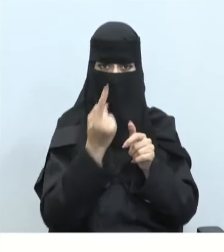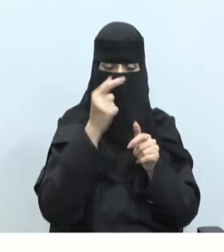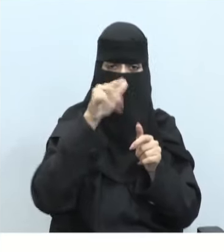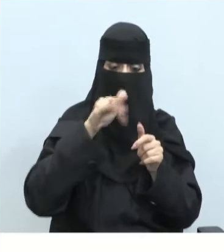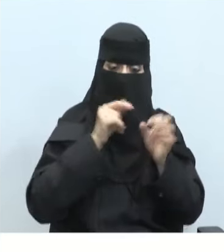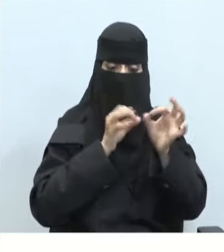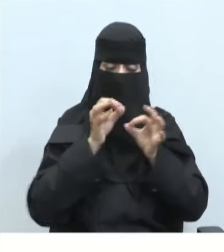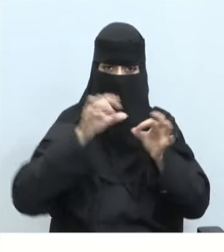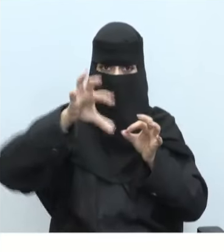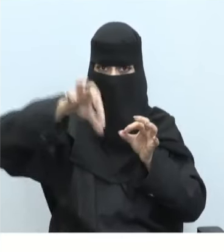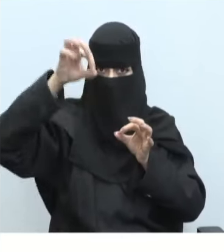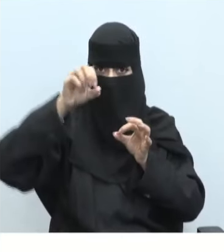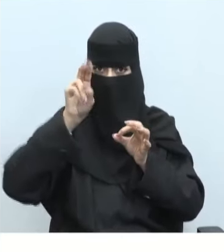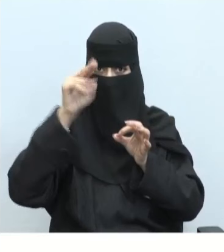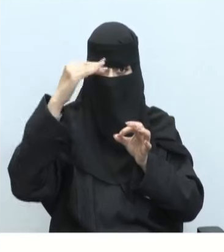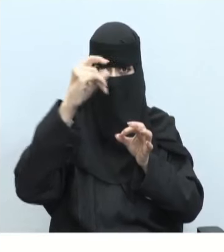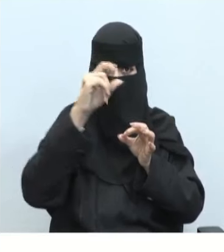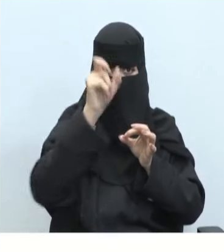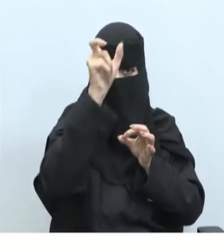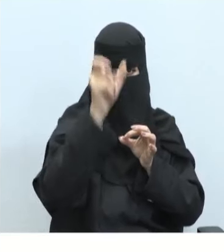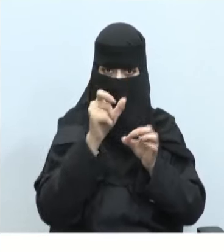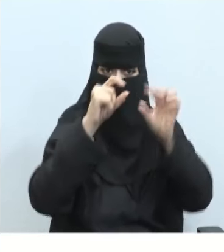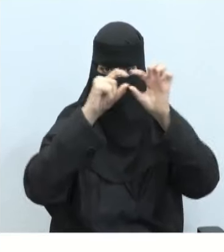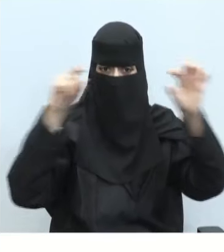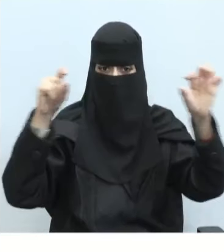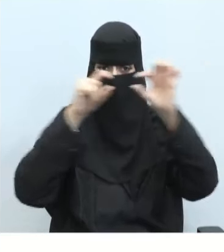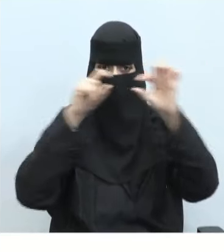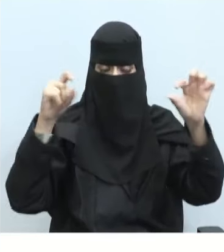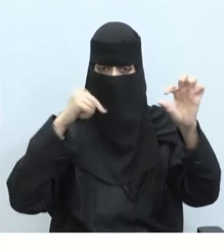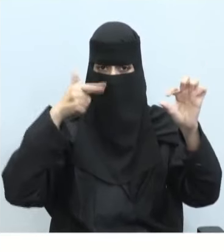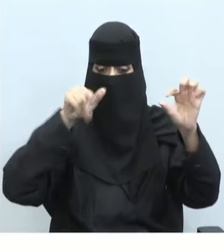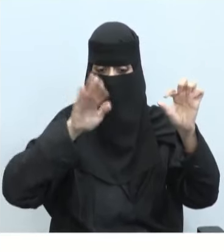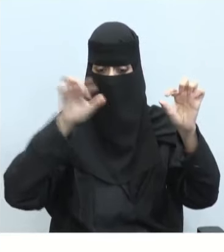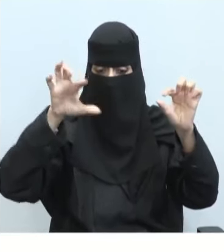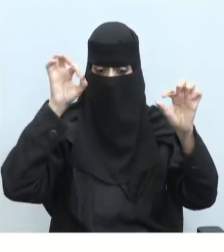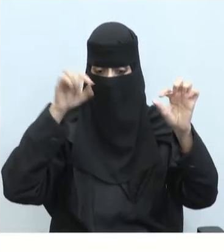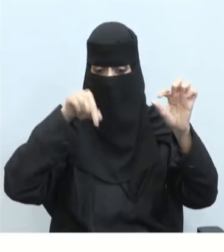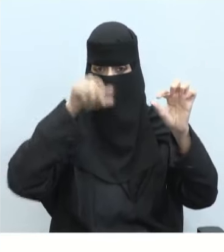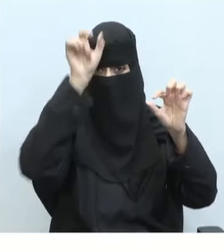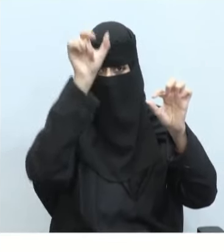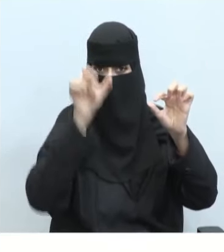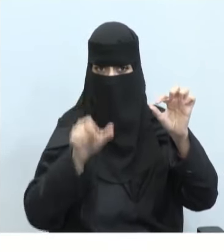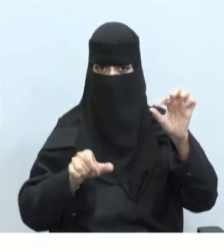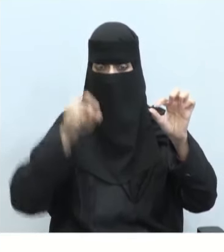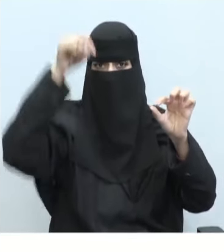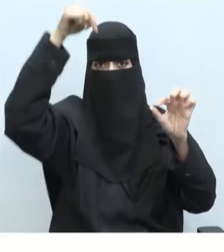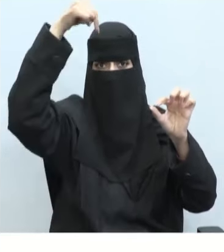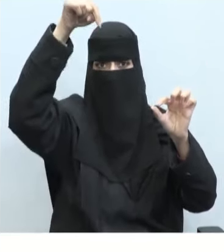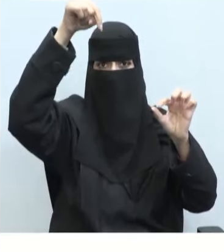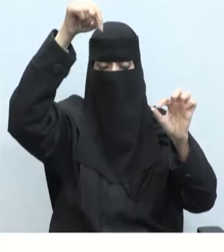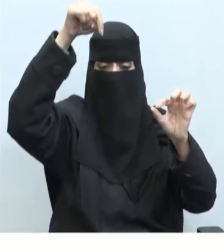تحديد وتختار تحديد صف او ننقر في هذا العمود لتحديده